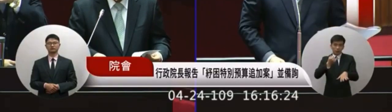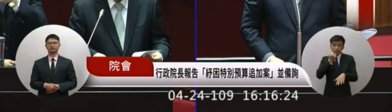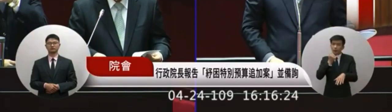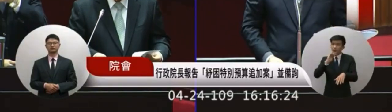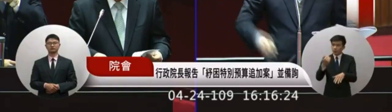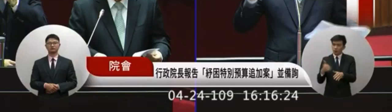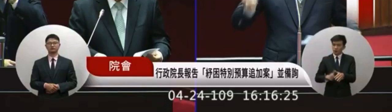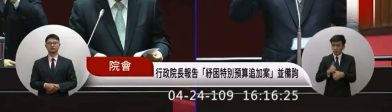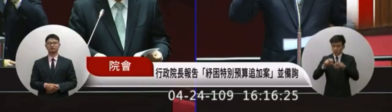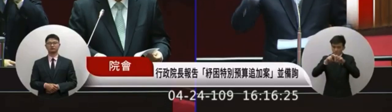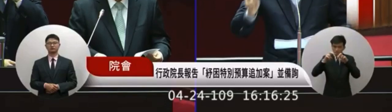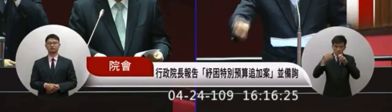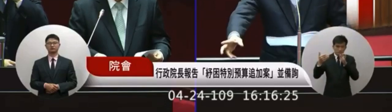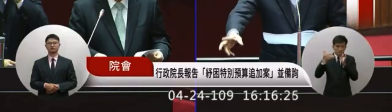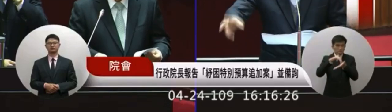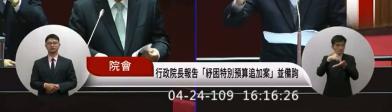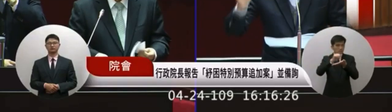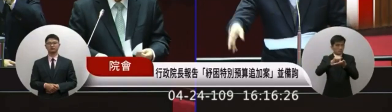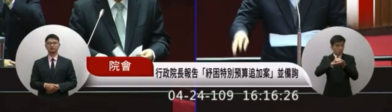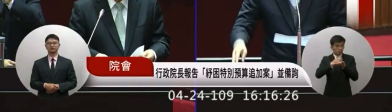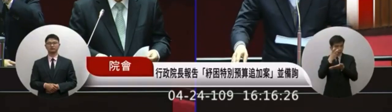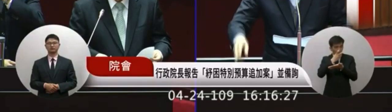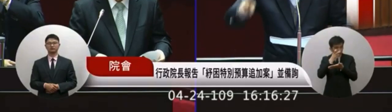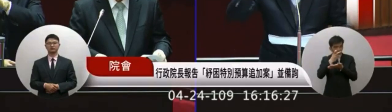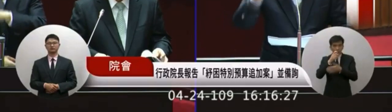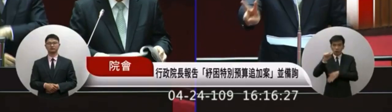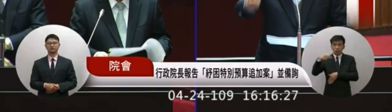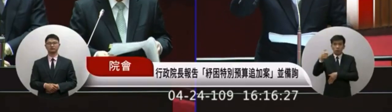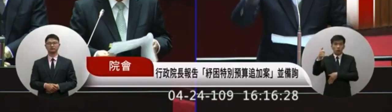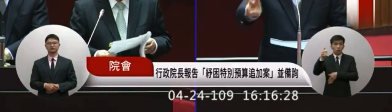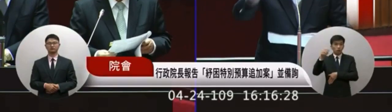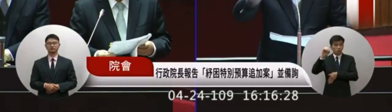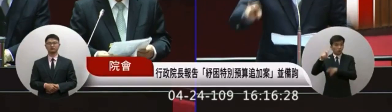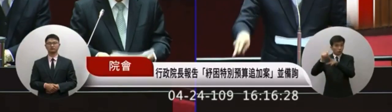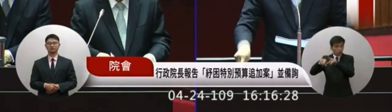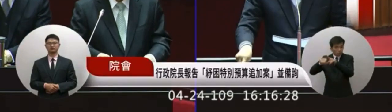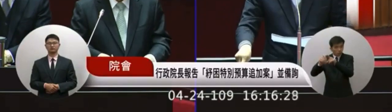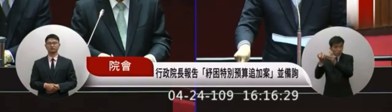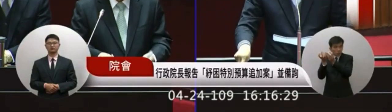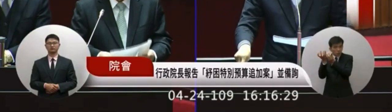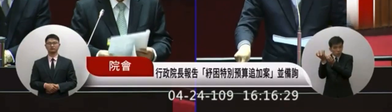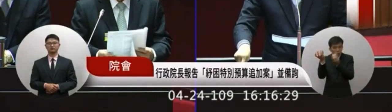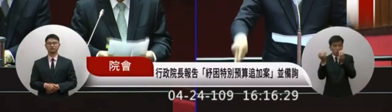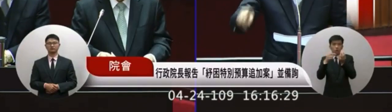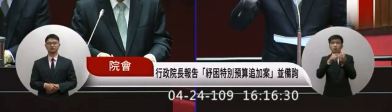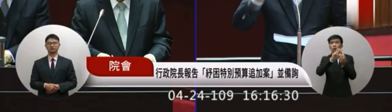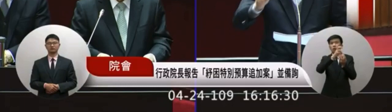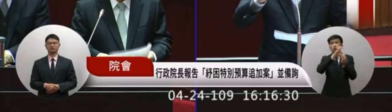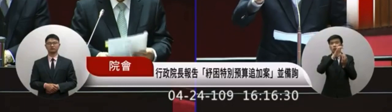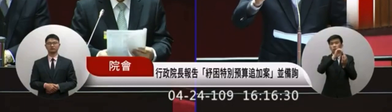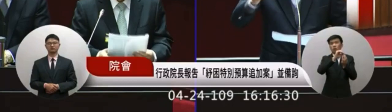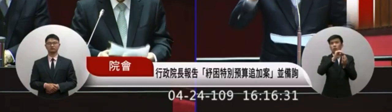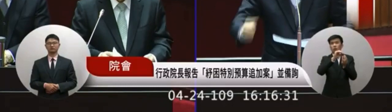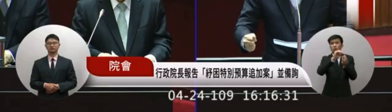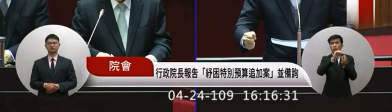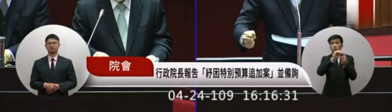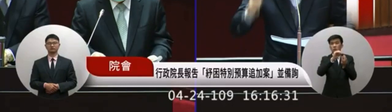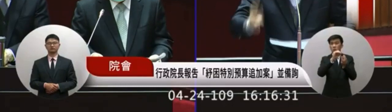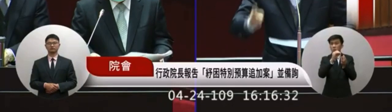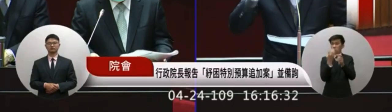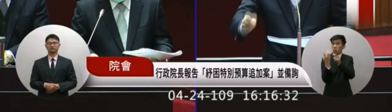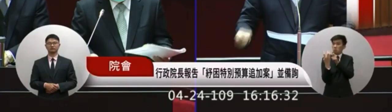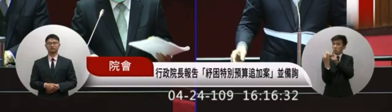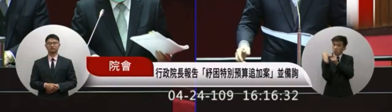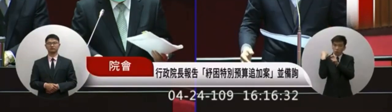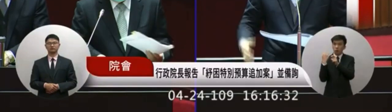料调出来，150万家的企业里边只有20万家历年来哦，